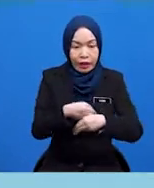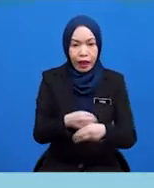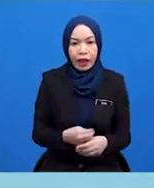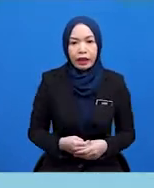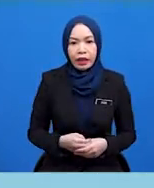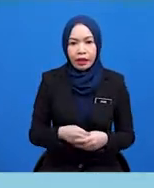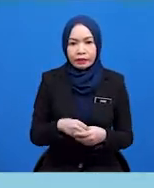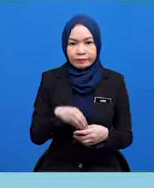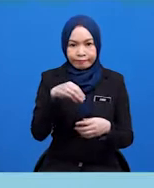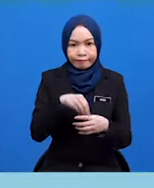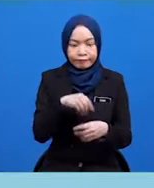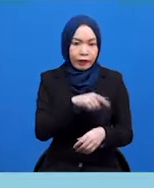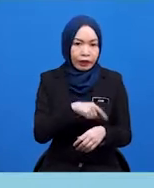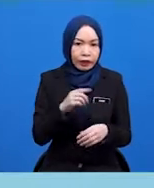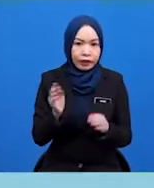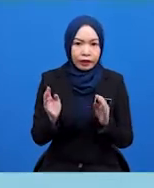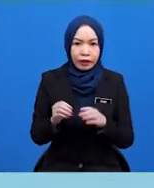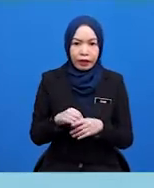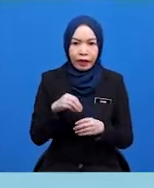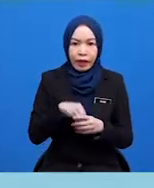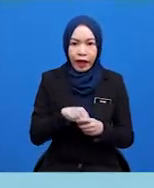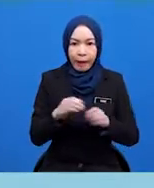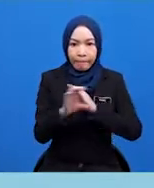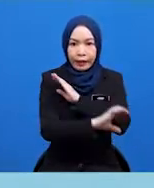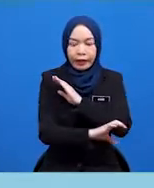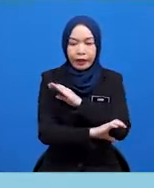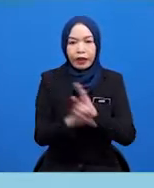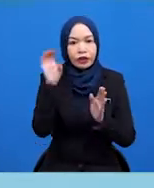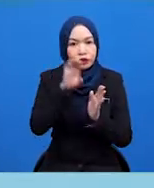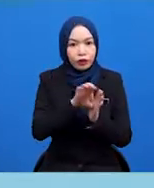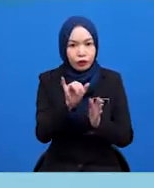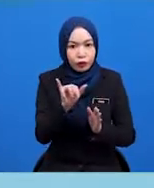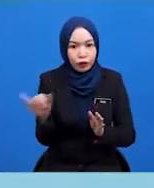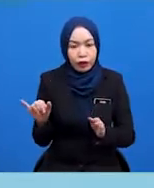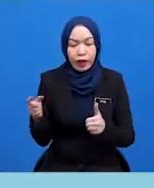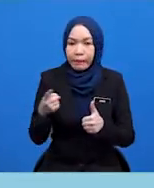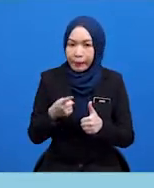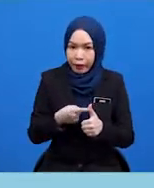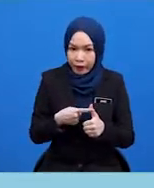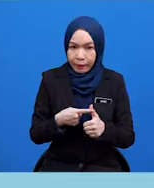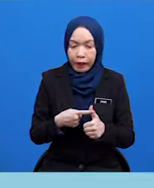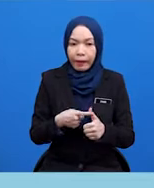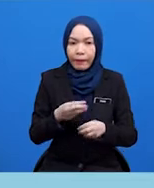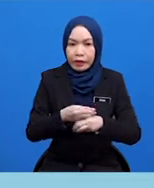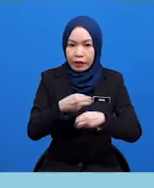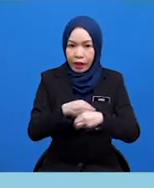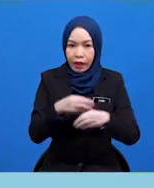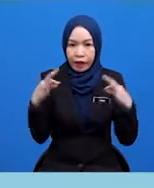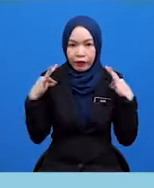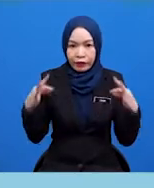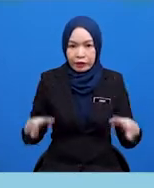Malaysia. Antara masalah tersebut ialah pertama, masalah